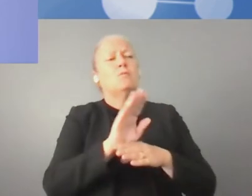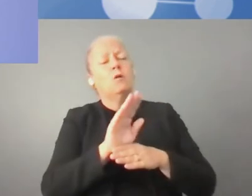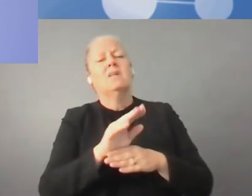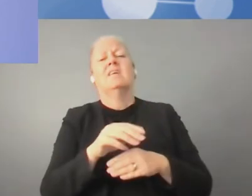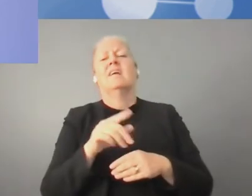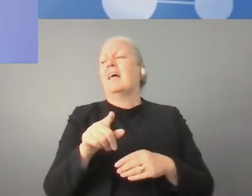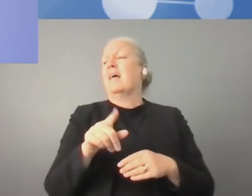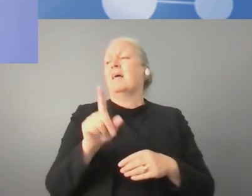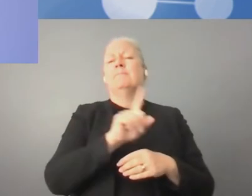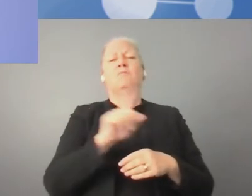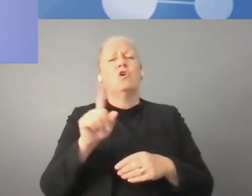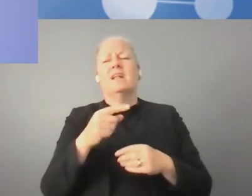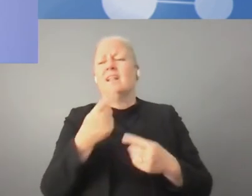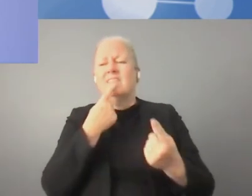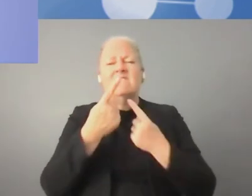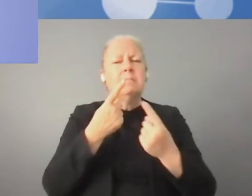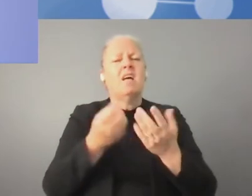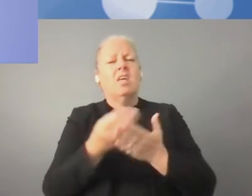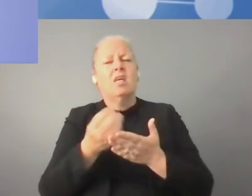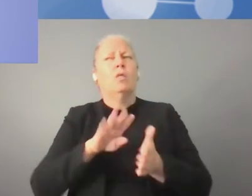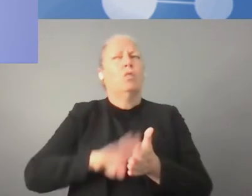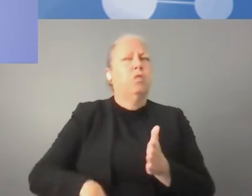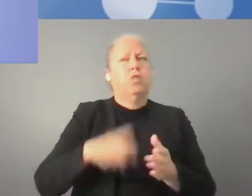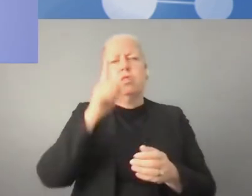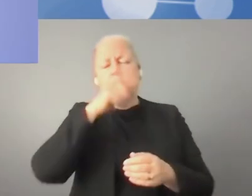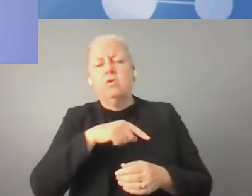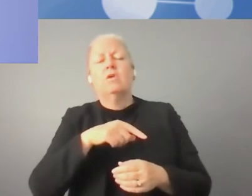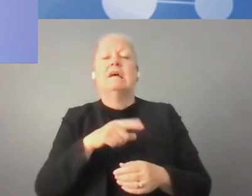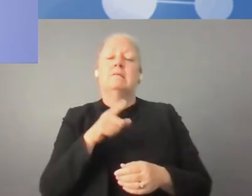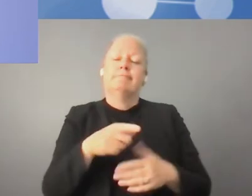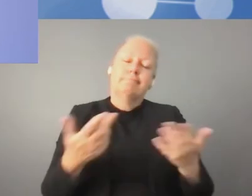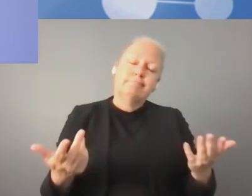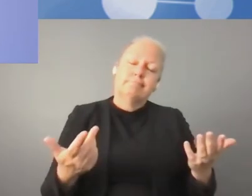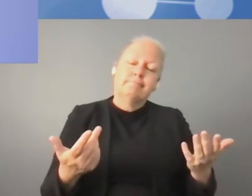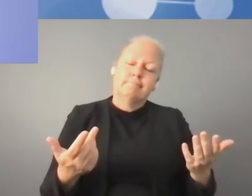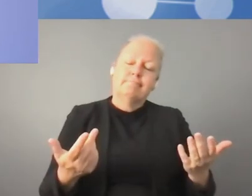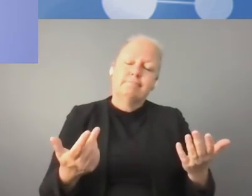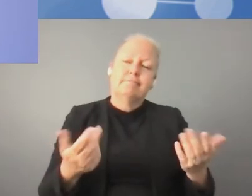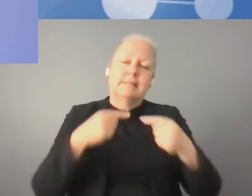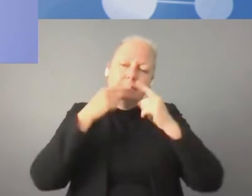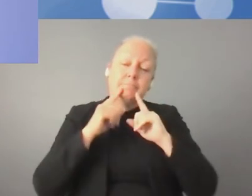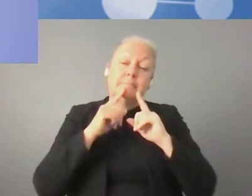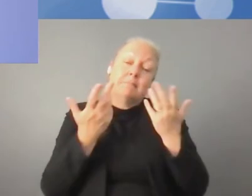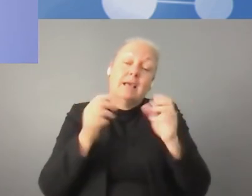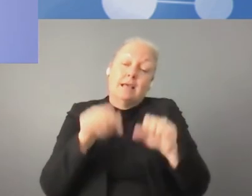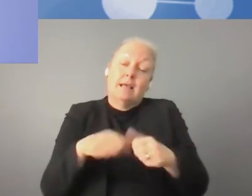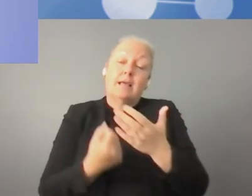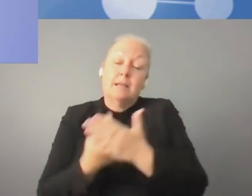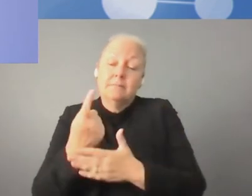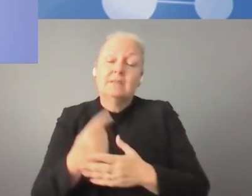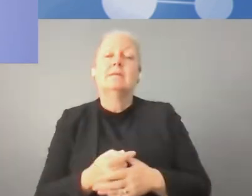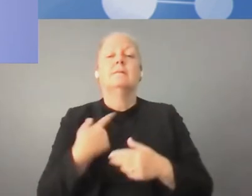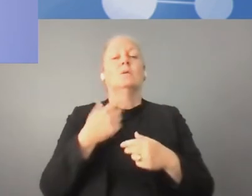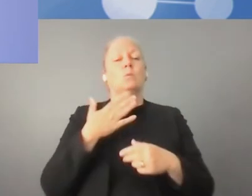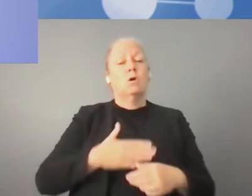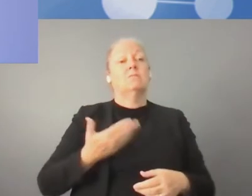在数字空间当中非常重要，不光是在线下。我们也强烈的反对各种各样的网